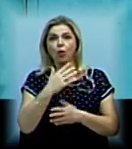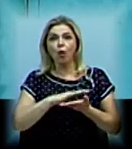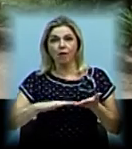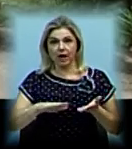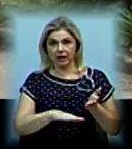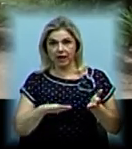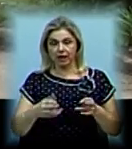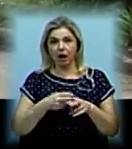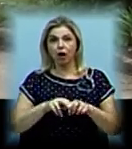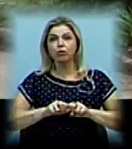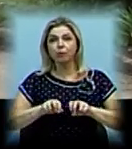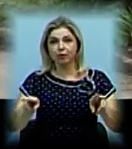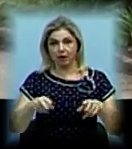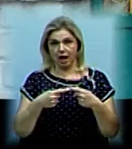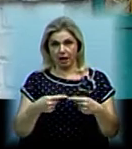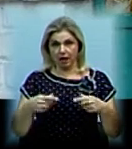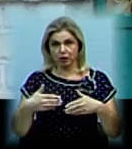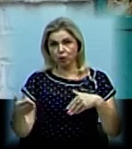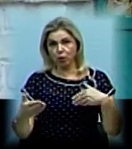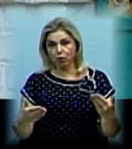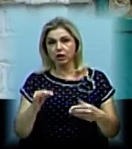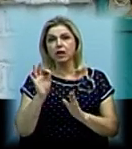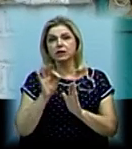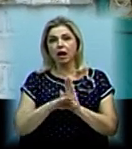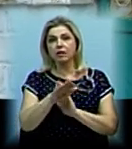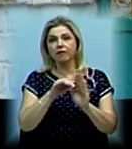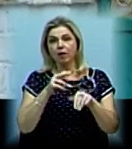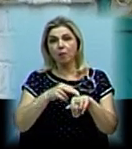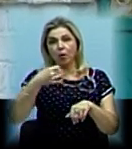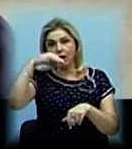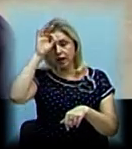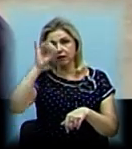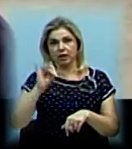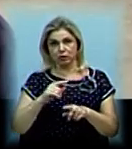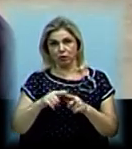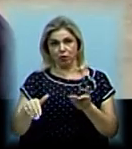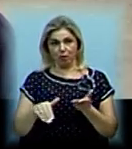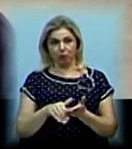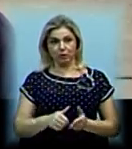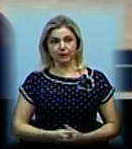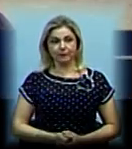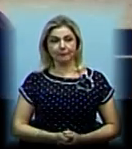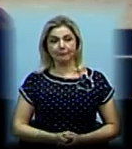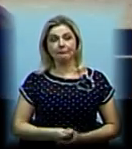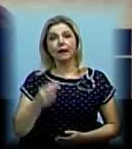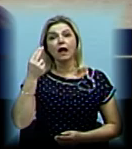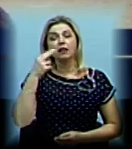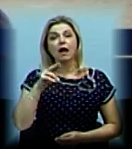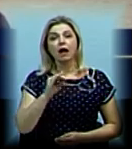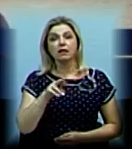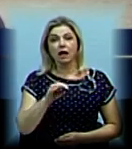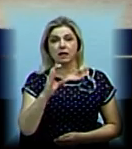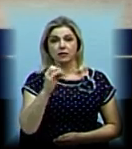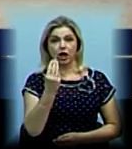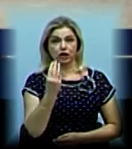які розбігалися в різні сторони. Одразу викликали поліцію та швидку. Дядь Саша, да.